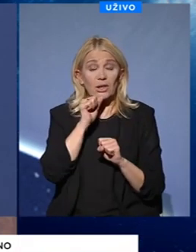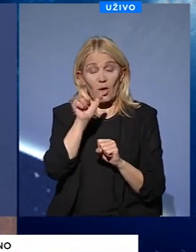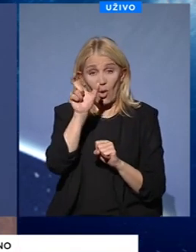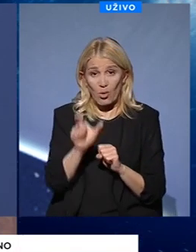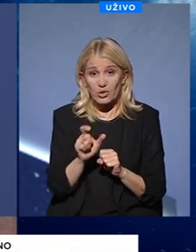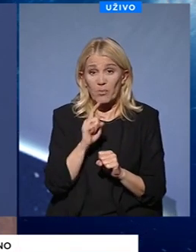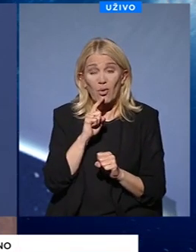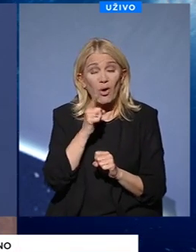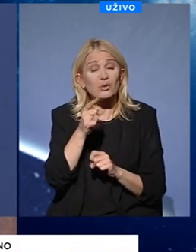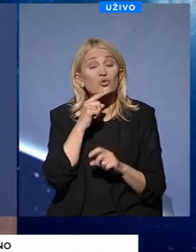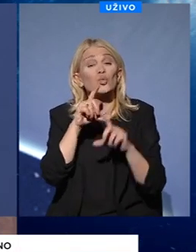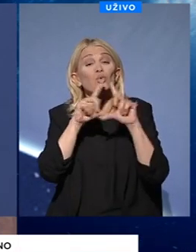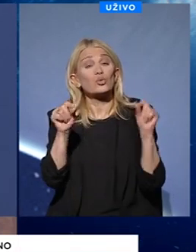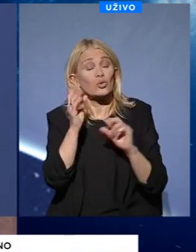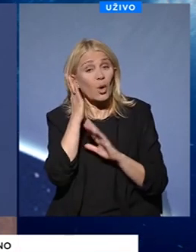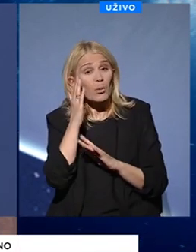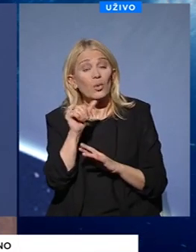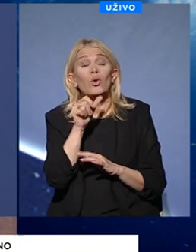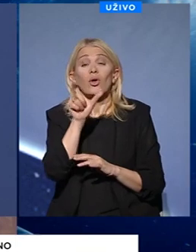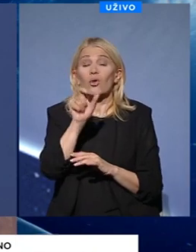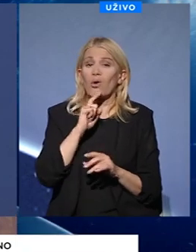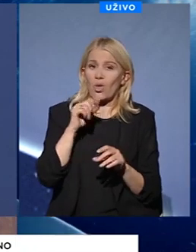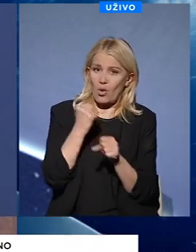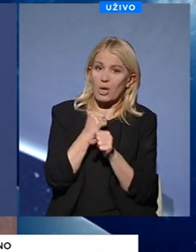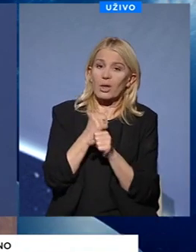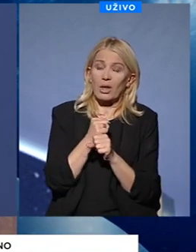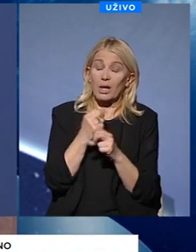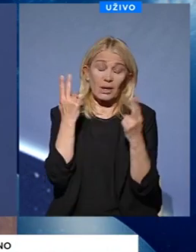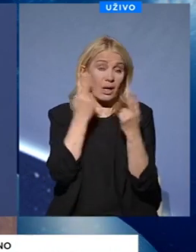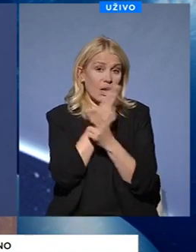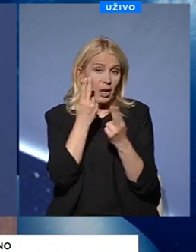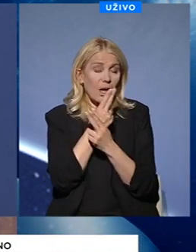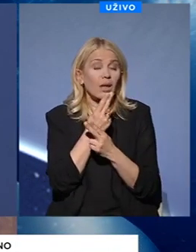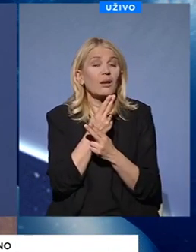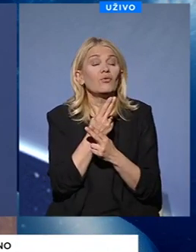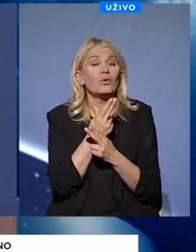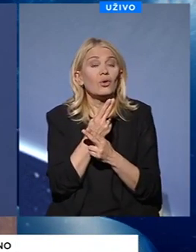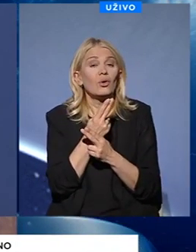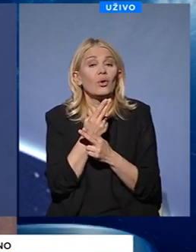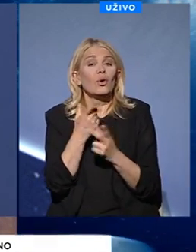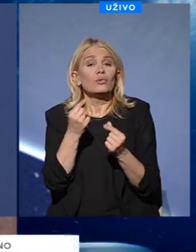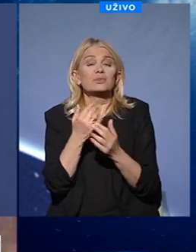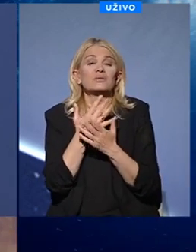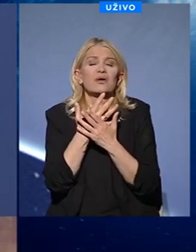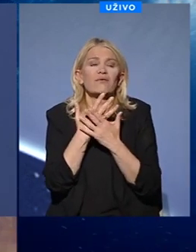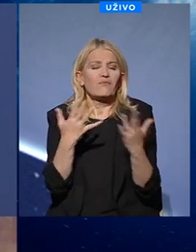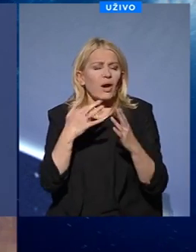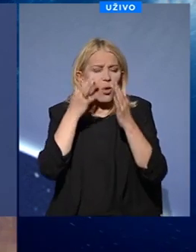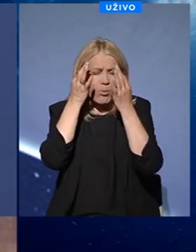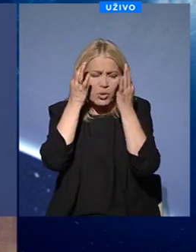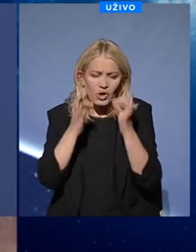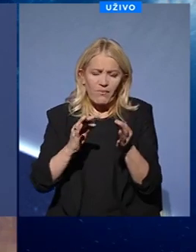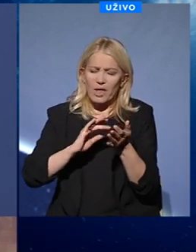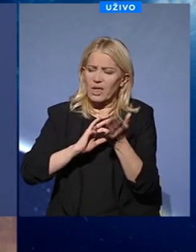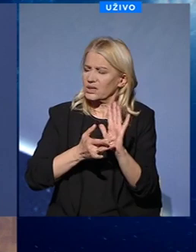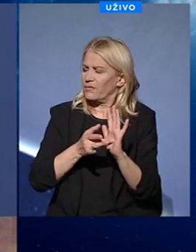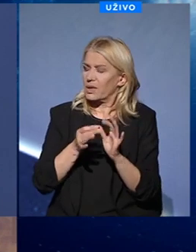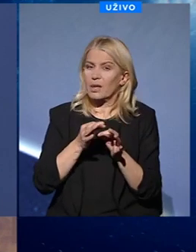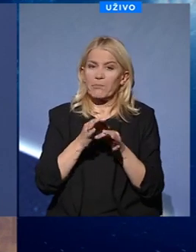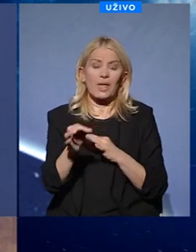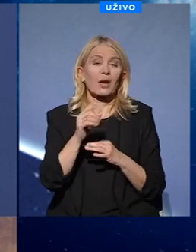koje se nalaze u domu i one koji rade. Naravno, uz ogromno pridržavanje svih mera